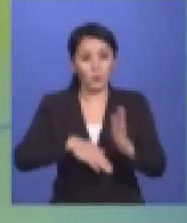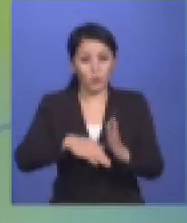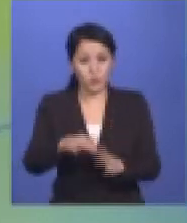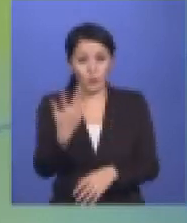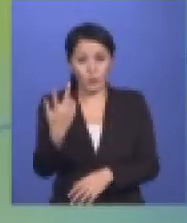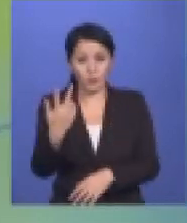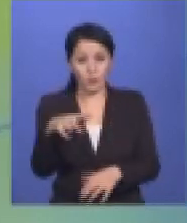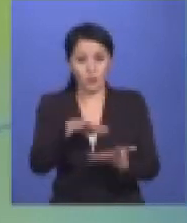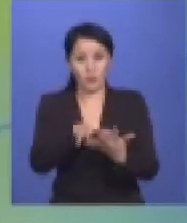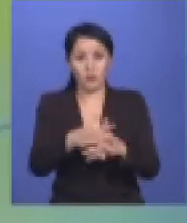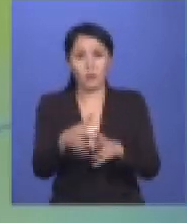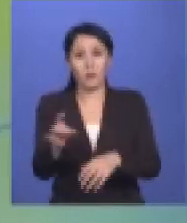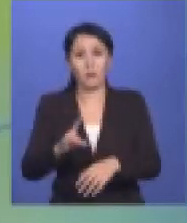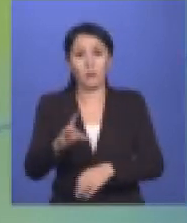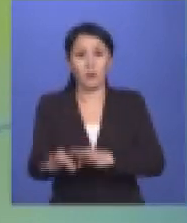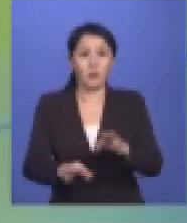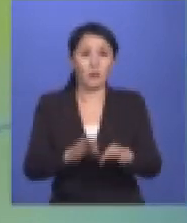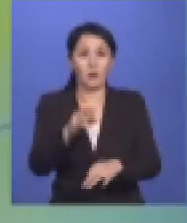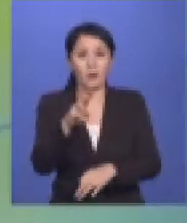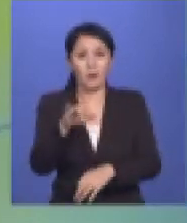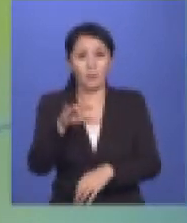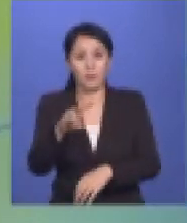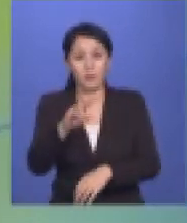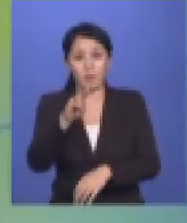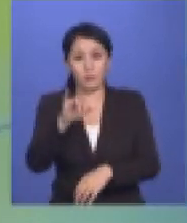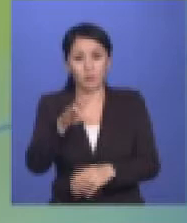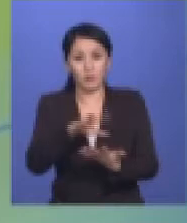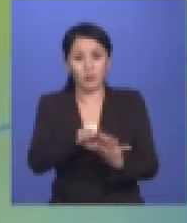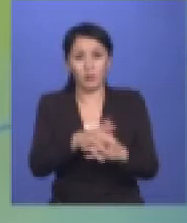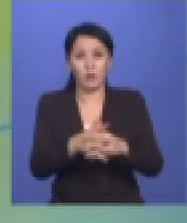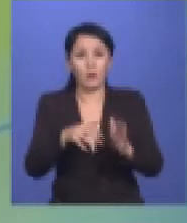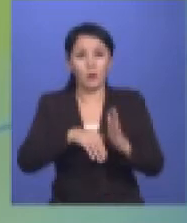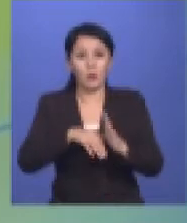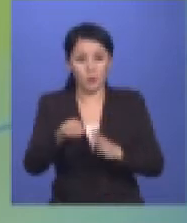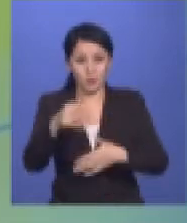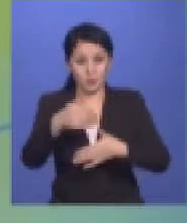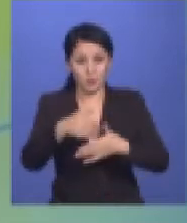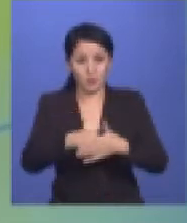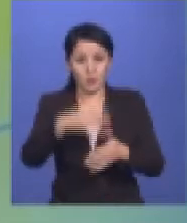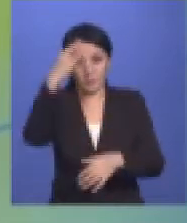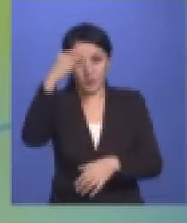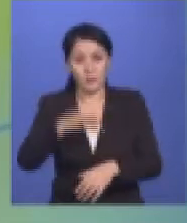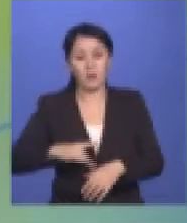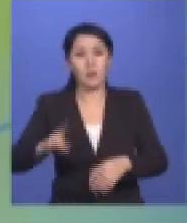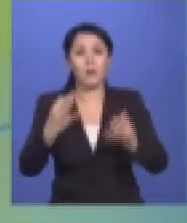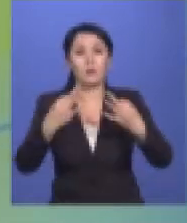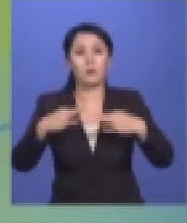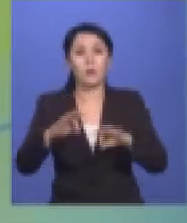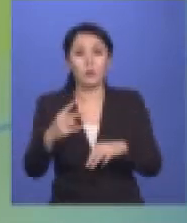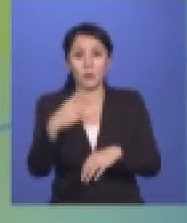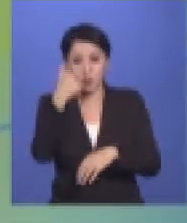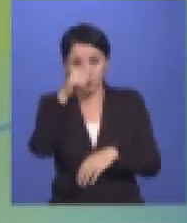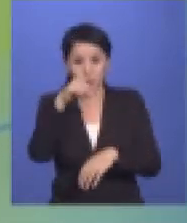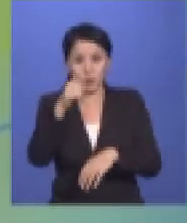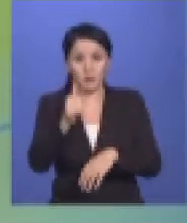Үздік 30 ауыл республикалық жобасы Аққайын ауданындағы дайындық ауылыда үздіктер қатарынан көрінді. Қазақстан республикасының тәуелсіздігін